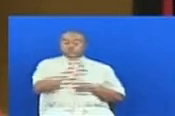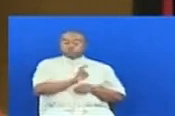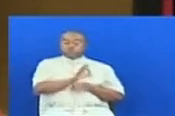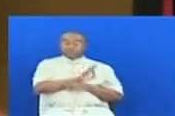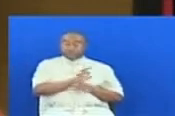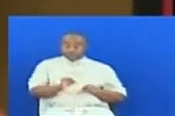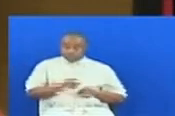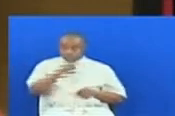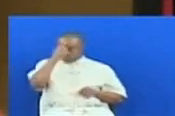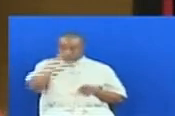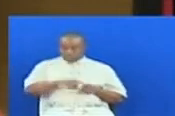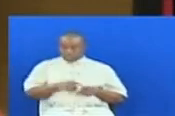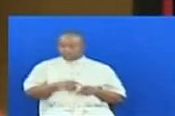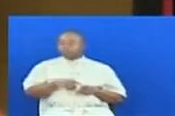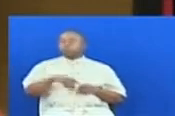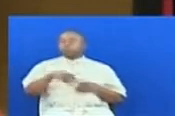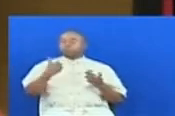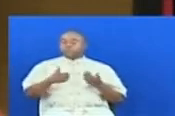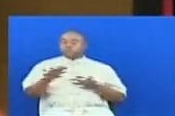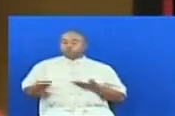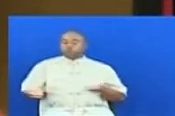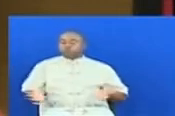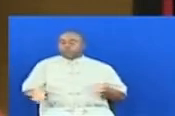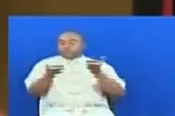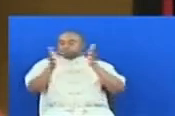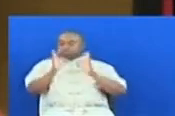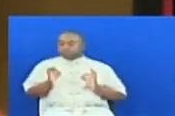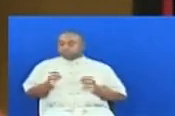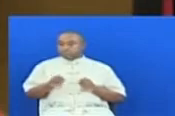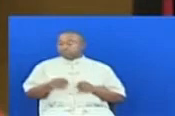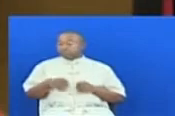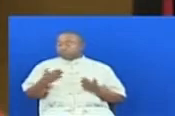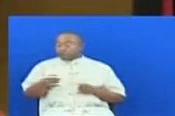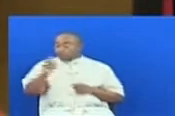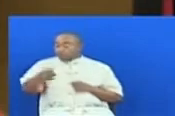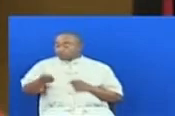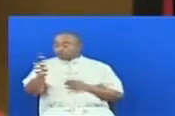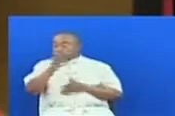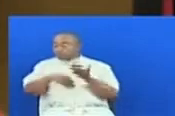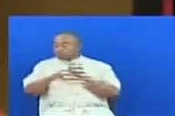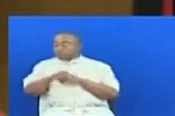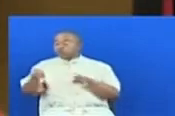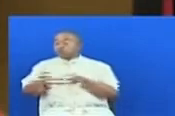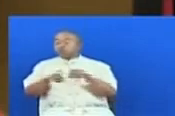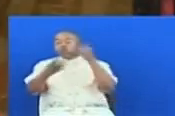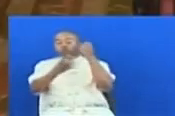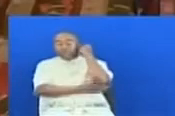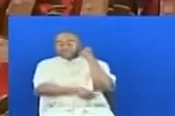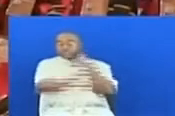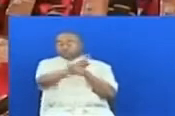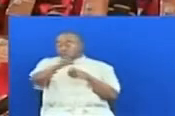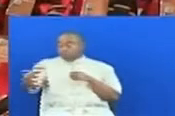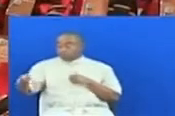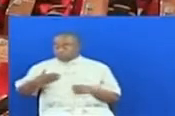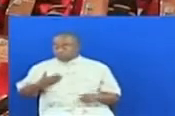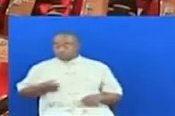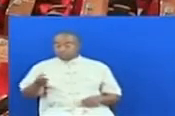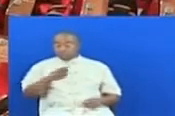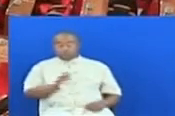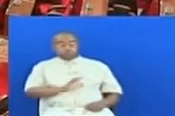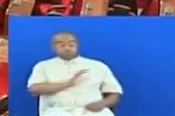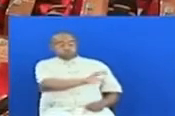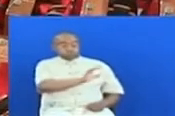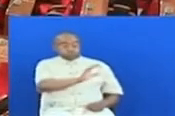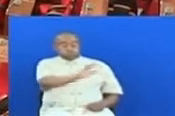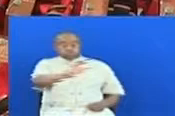ya Watanzania, na walemavu wetu wana ndugu ambao ni maskini. Kwa hiyo tukiwapa mikopo hii, na kwamba mikopo